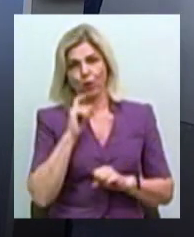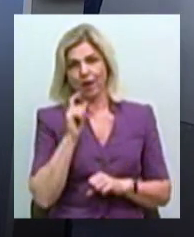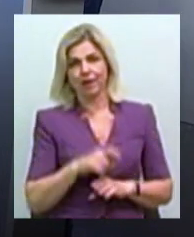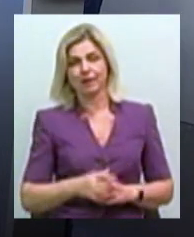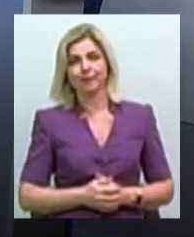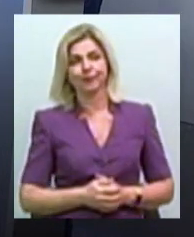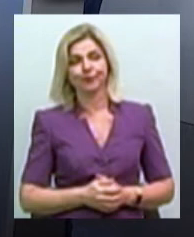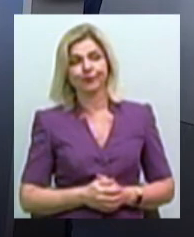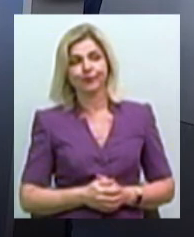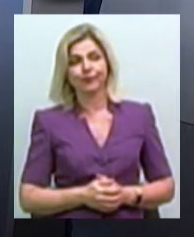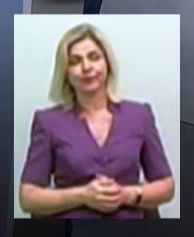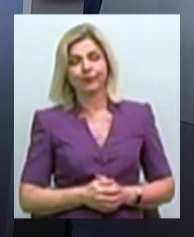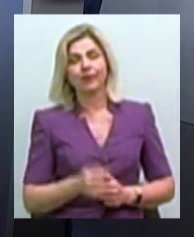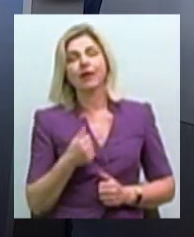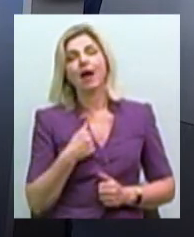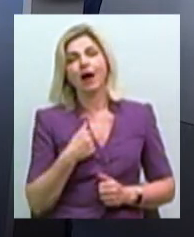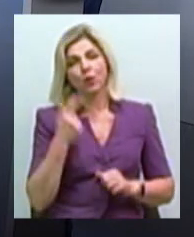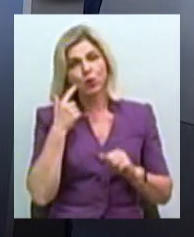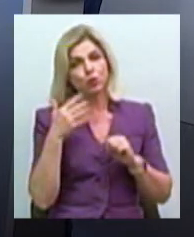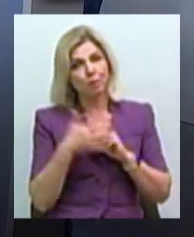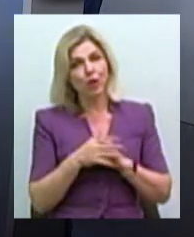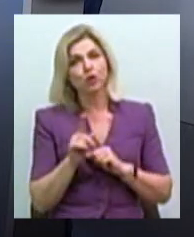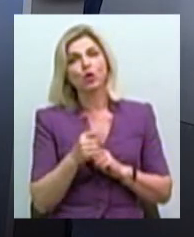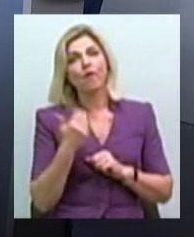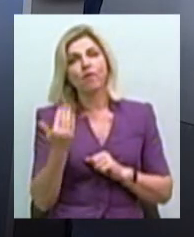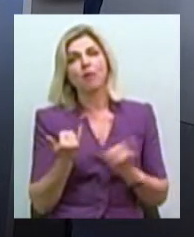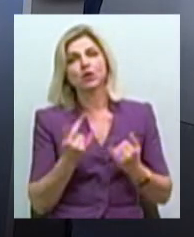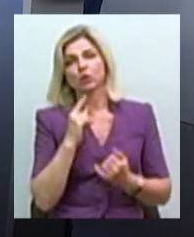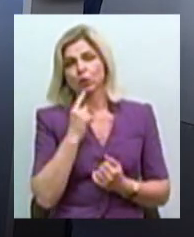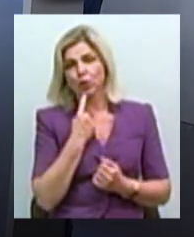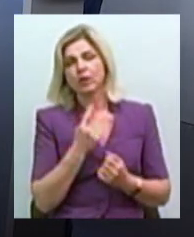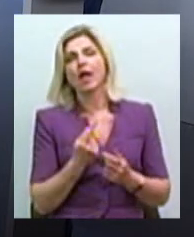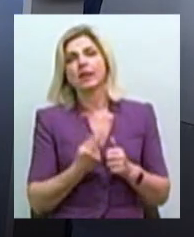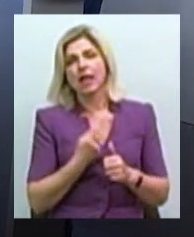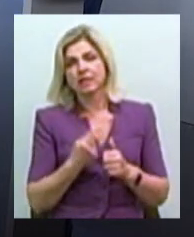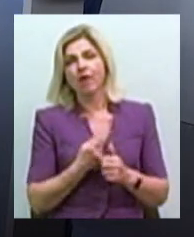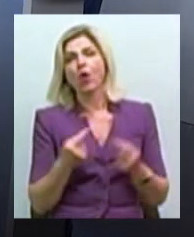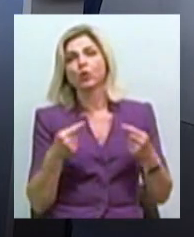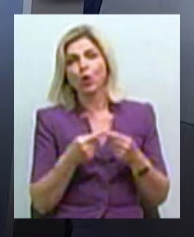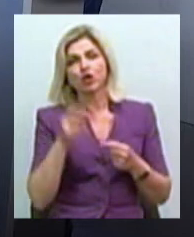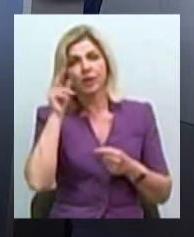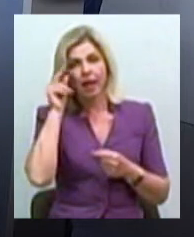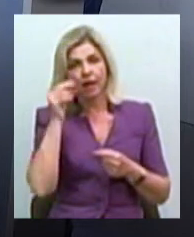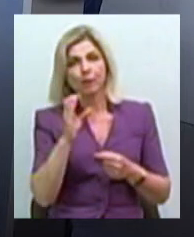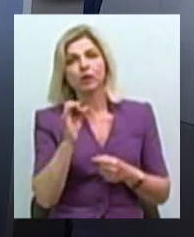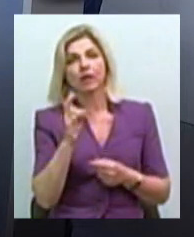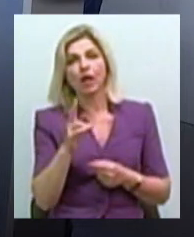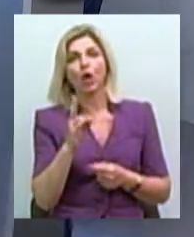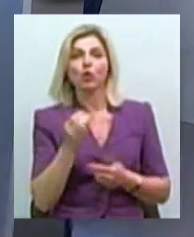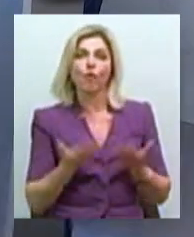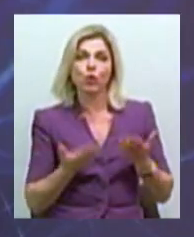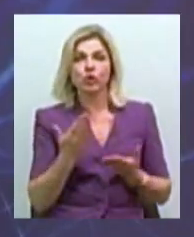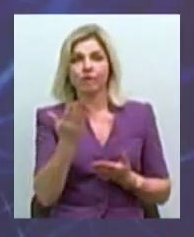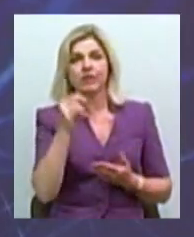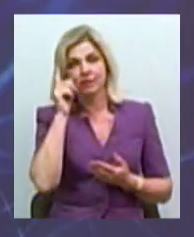Я все ж таки, я розумію, що вам, можливо, зараз складно назвати якісь конкретні терміни, але, можливо, ви знаєте, коли